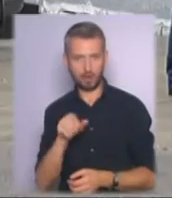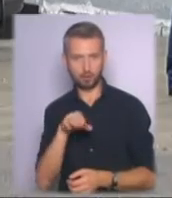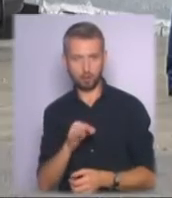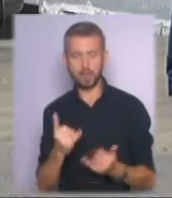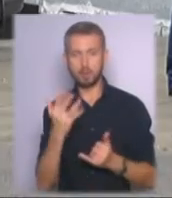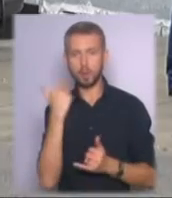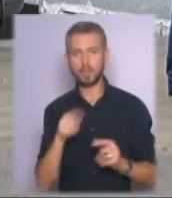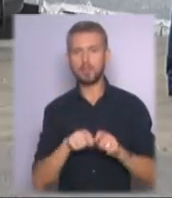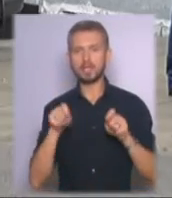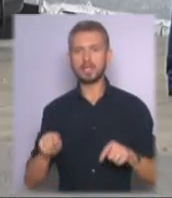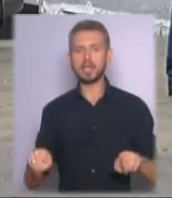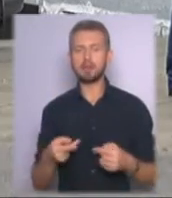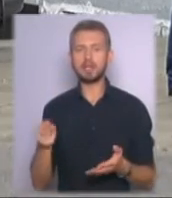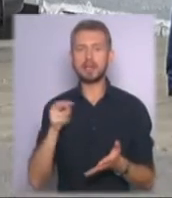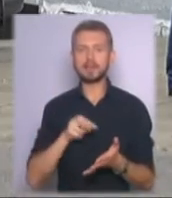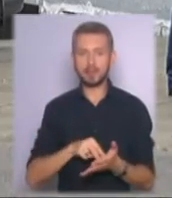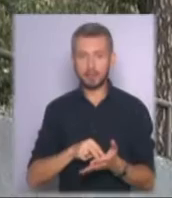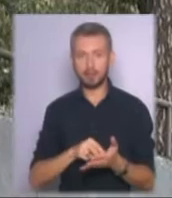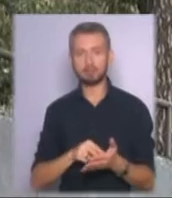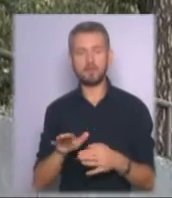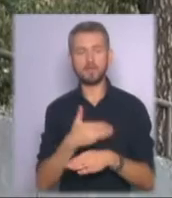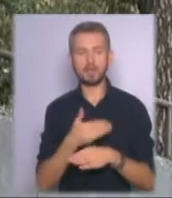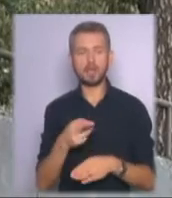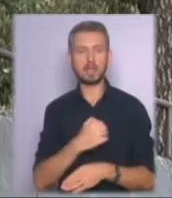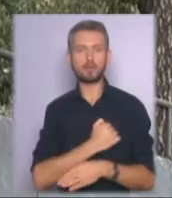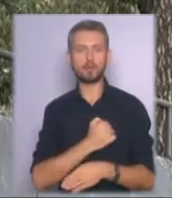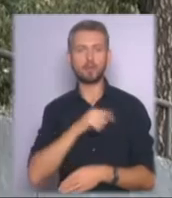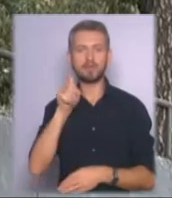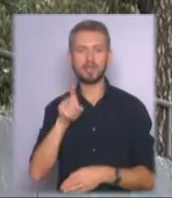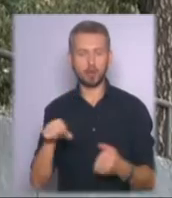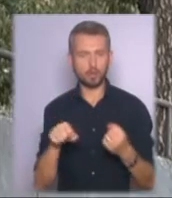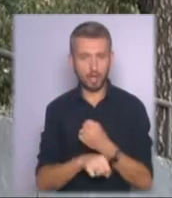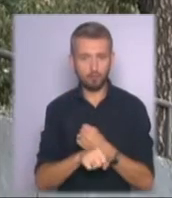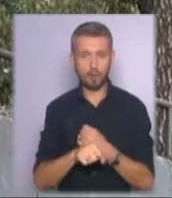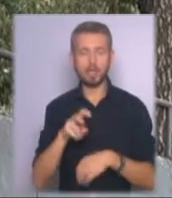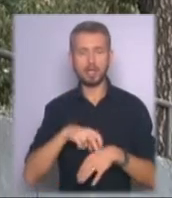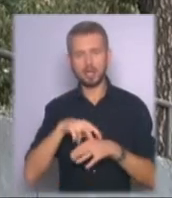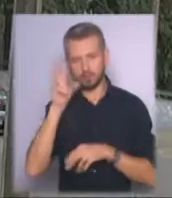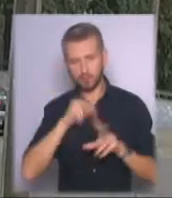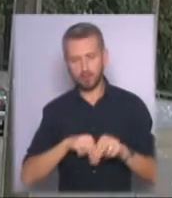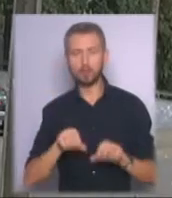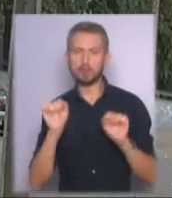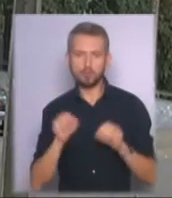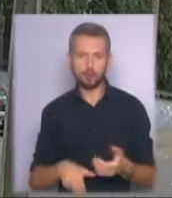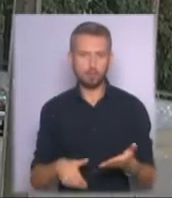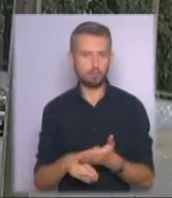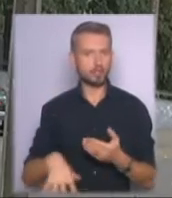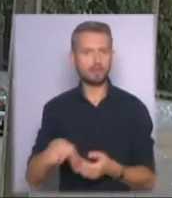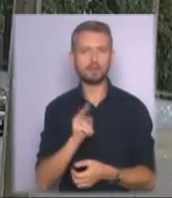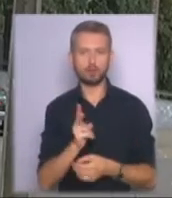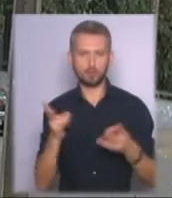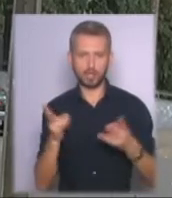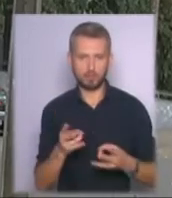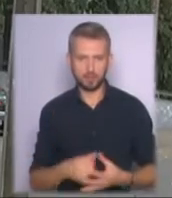відкрили реабілітаційне відділення для військових із спинальною травмою, лікарі сподіваються, зможуть допомогти всім захисникам, хто цього потребує. Наталія Сарданова, Дмитро